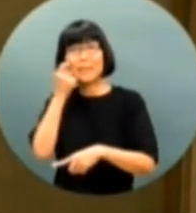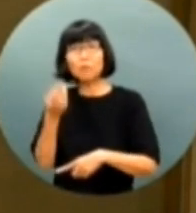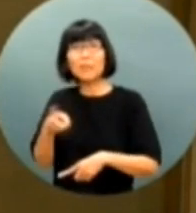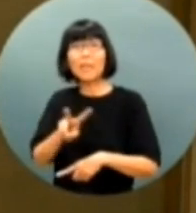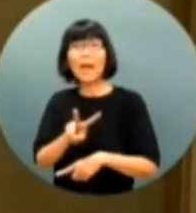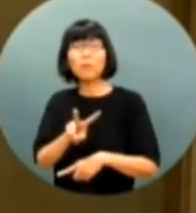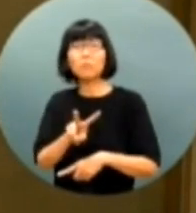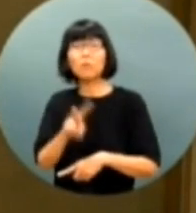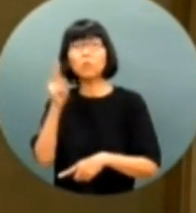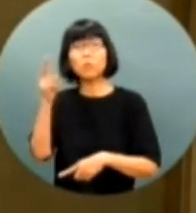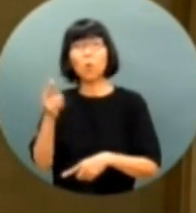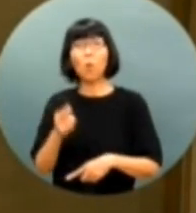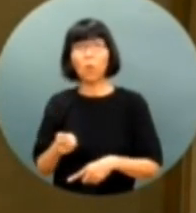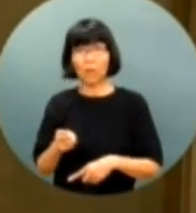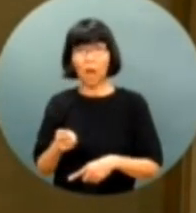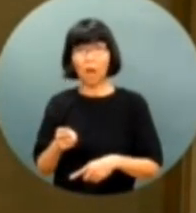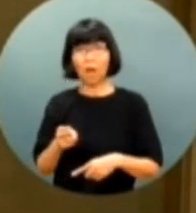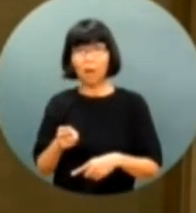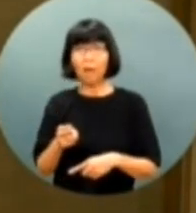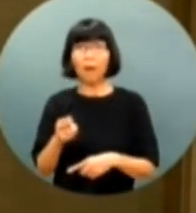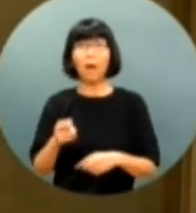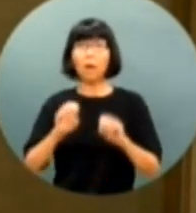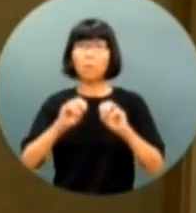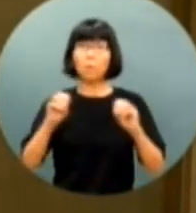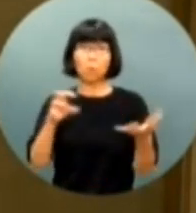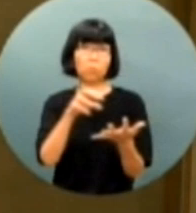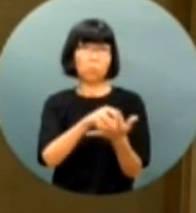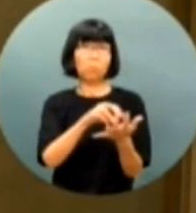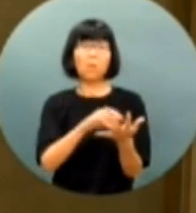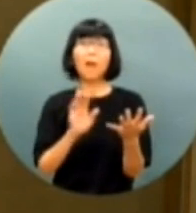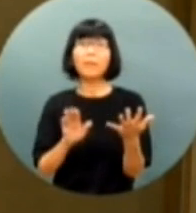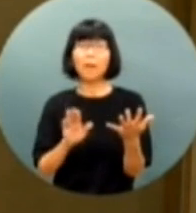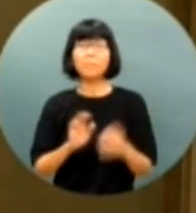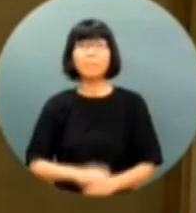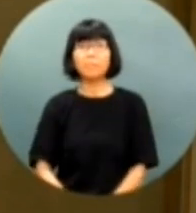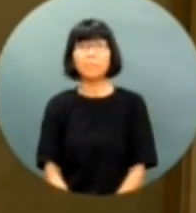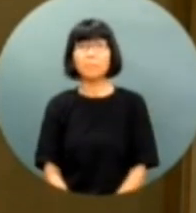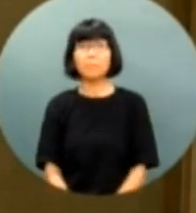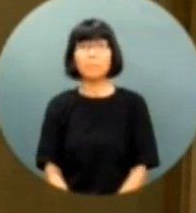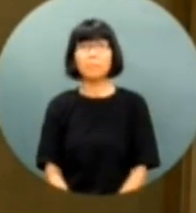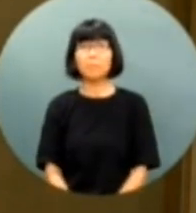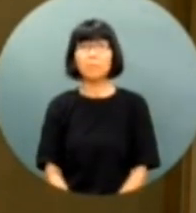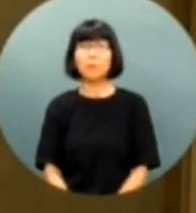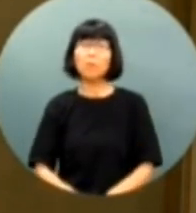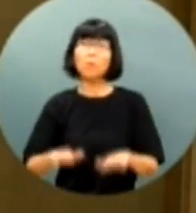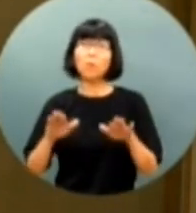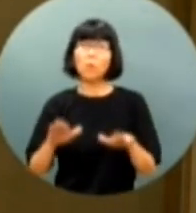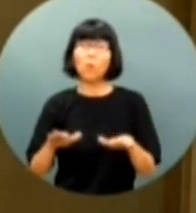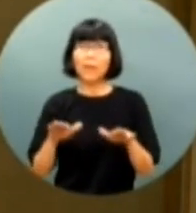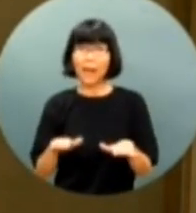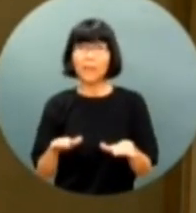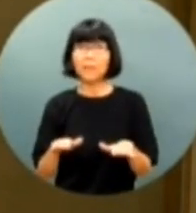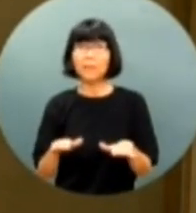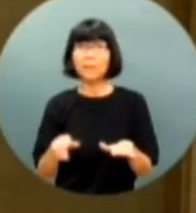ったことを、これ、ちょっとだいぶ前、2016年というのをされています。今回の、判断によりますと、